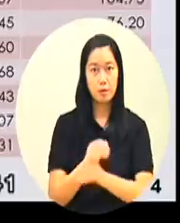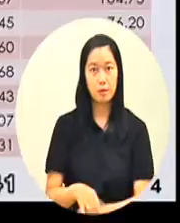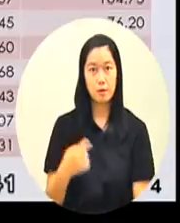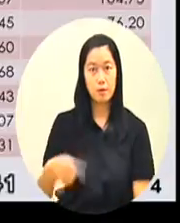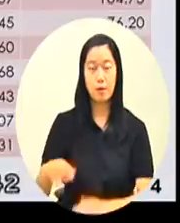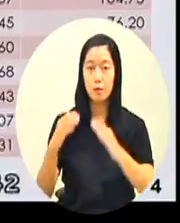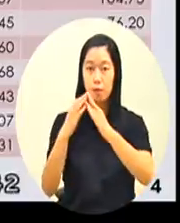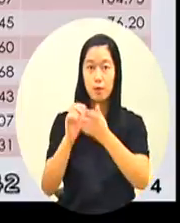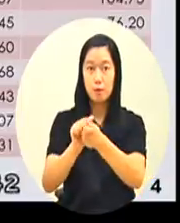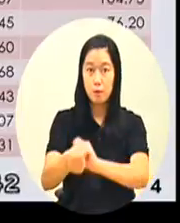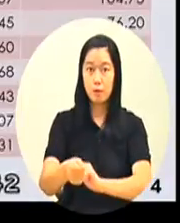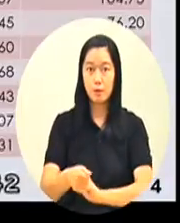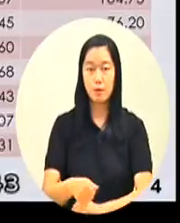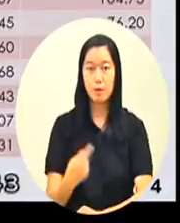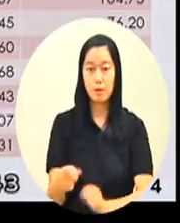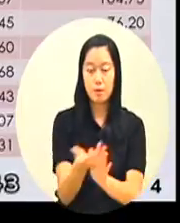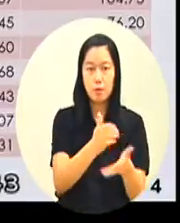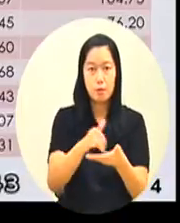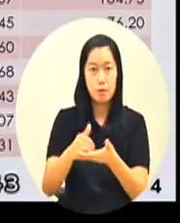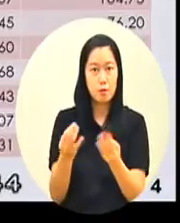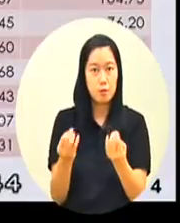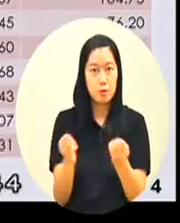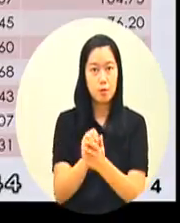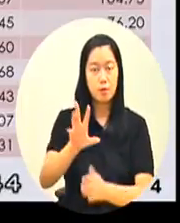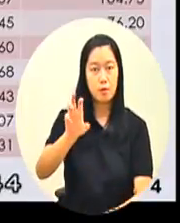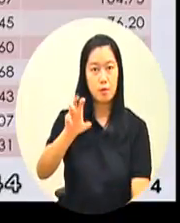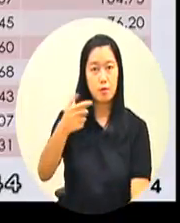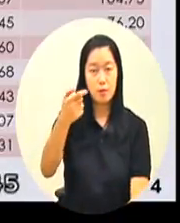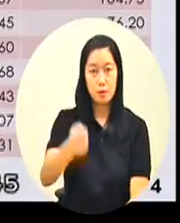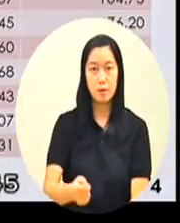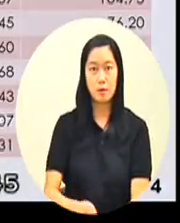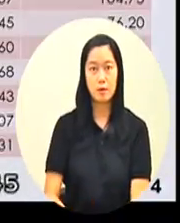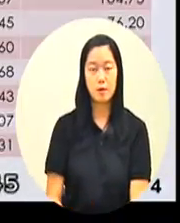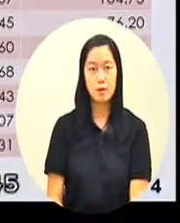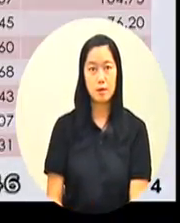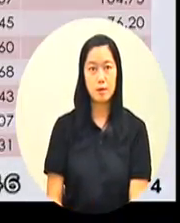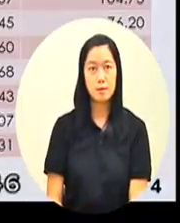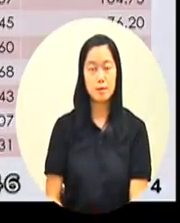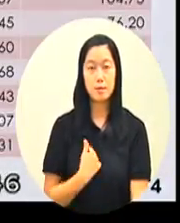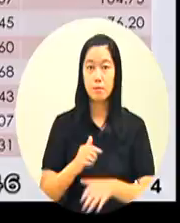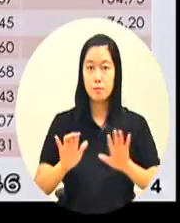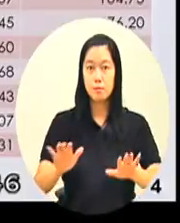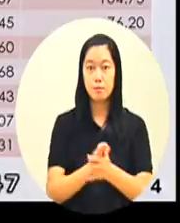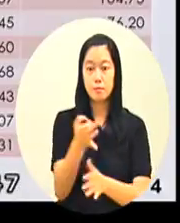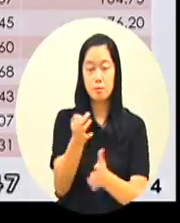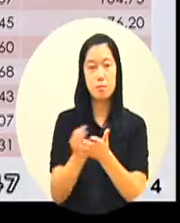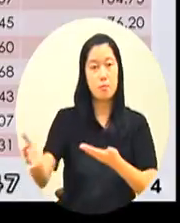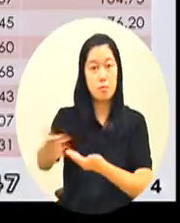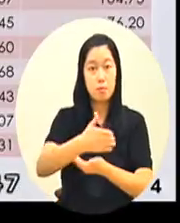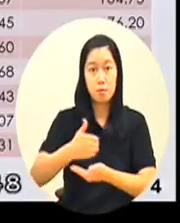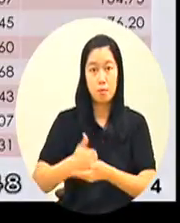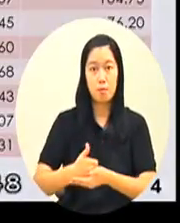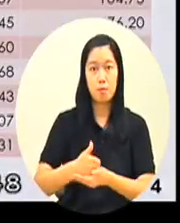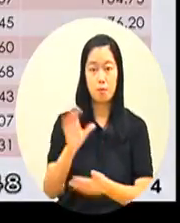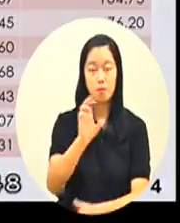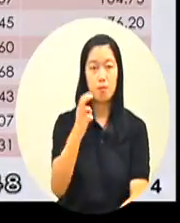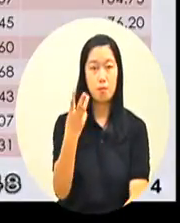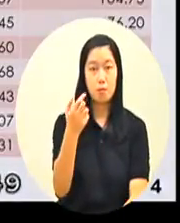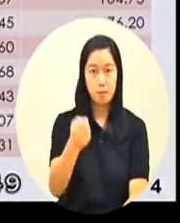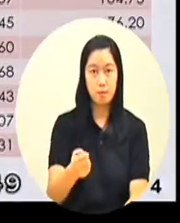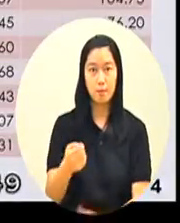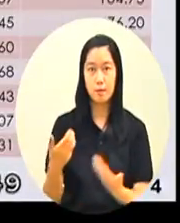税预算数是88亿，那我们目前已经收进了有